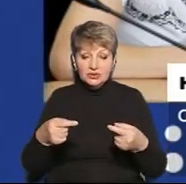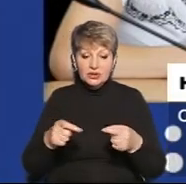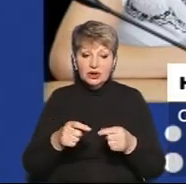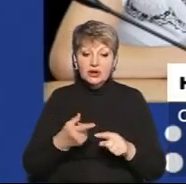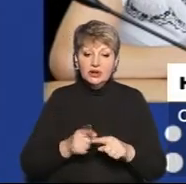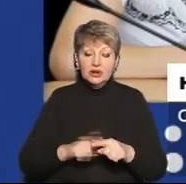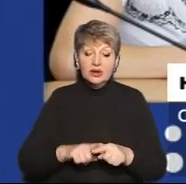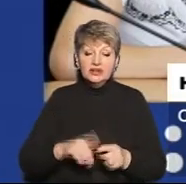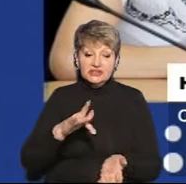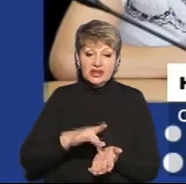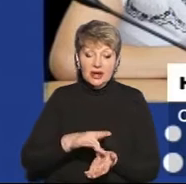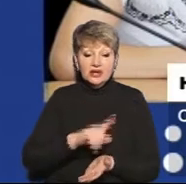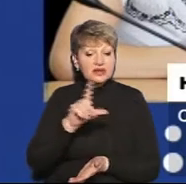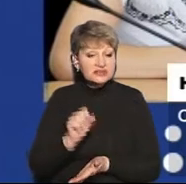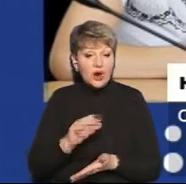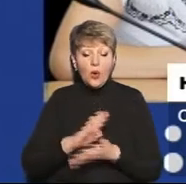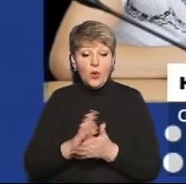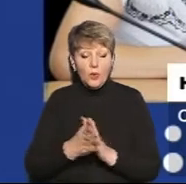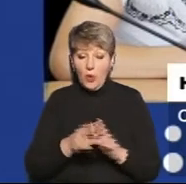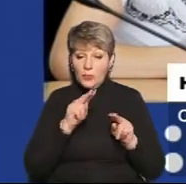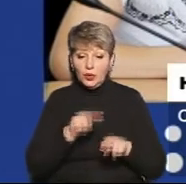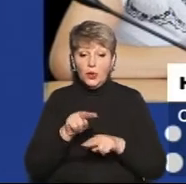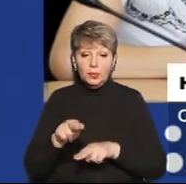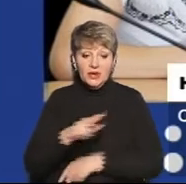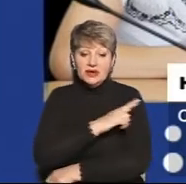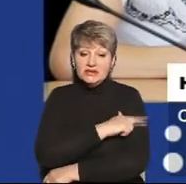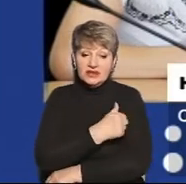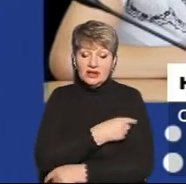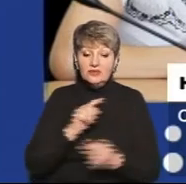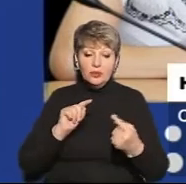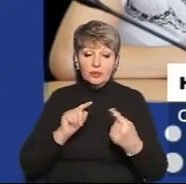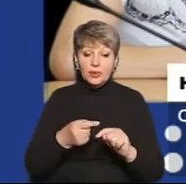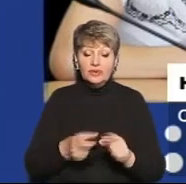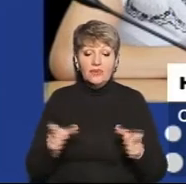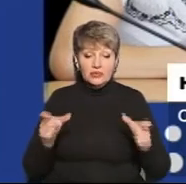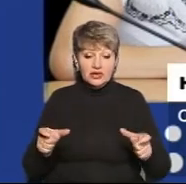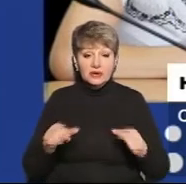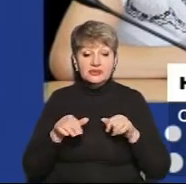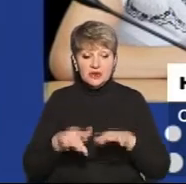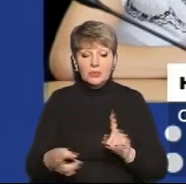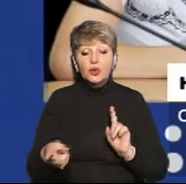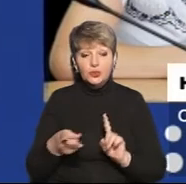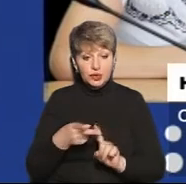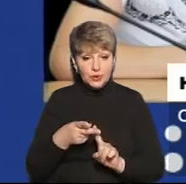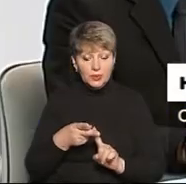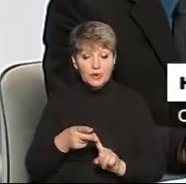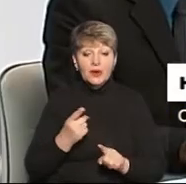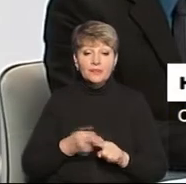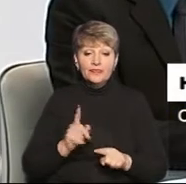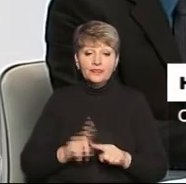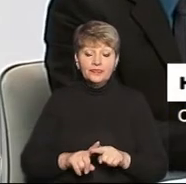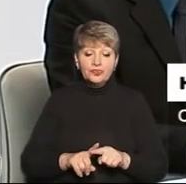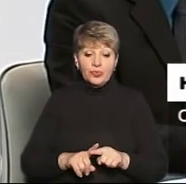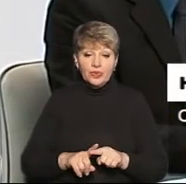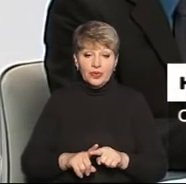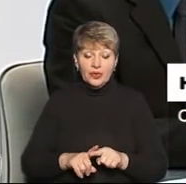навчально-реабілітаційних центрів за умови дотримання санітарних та протиепідемічних заходів. Друге – це приймання